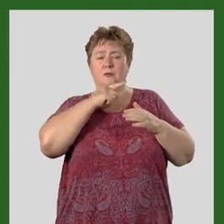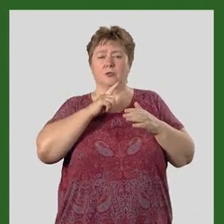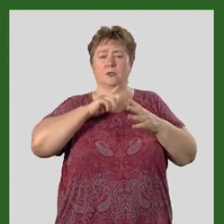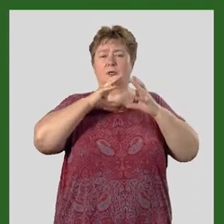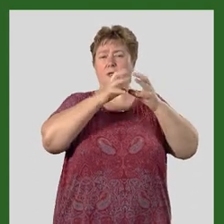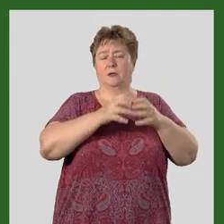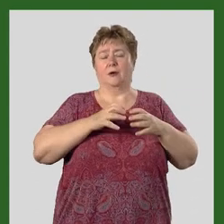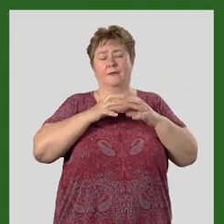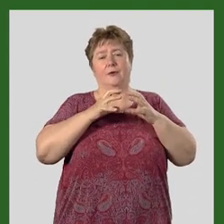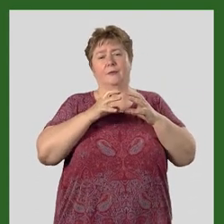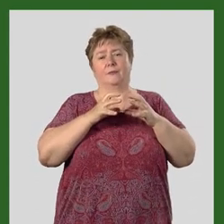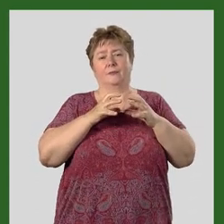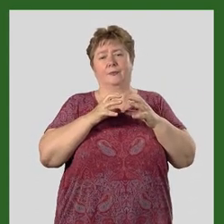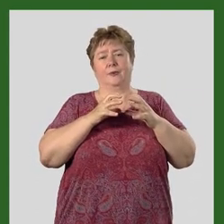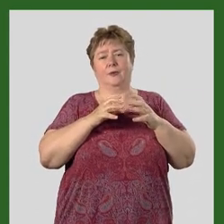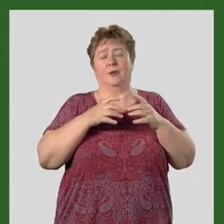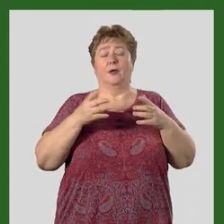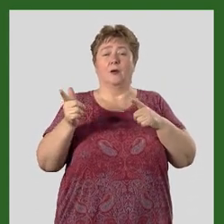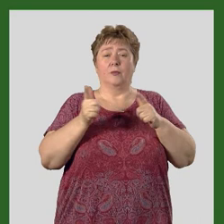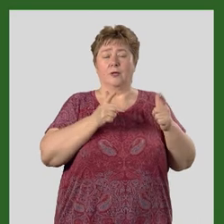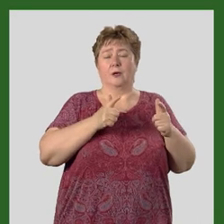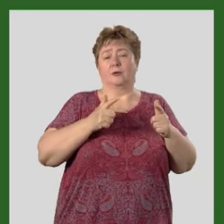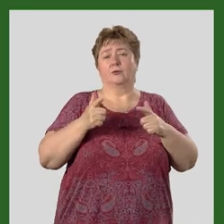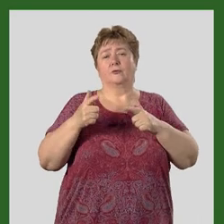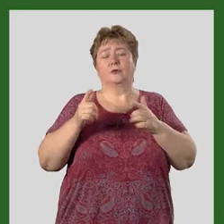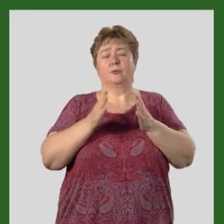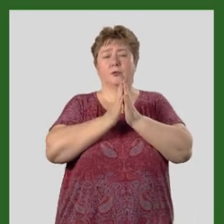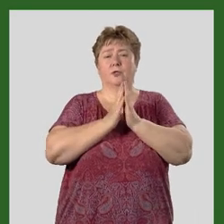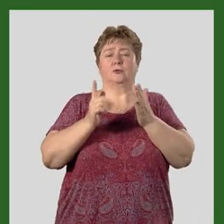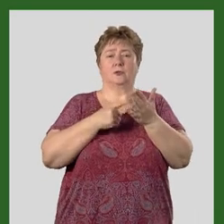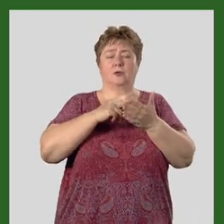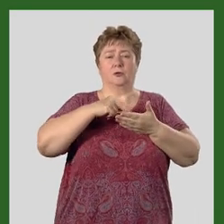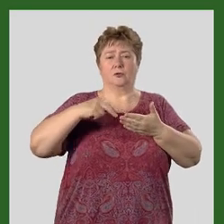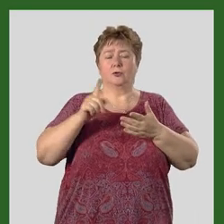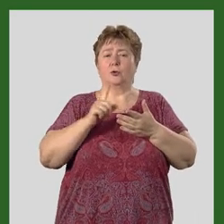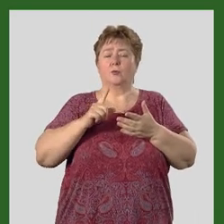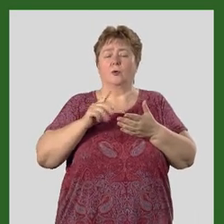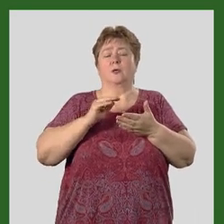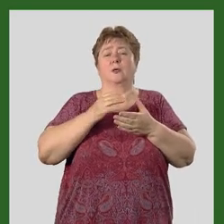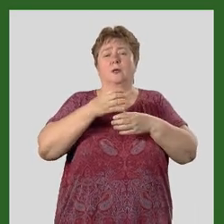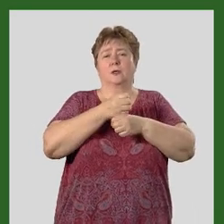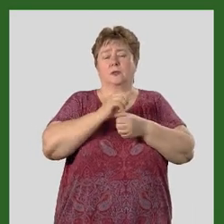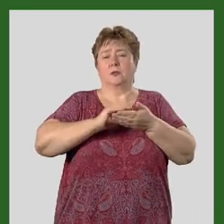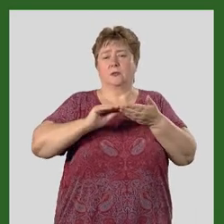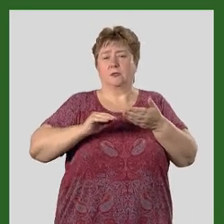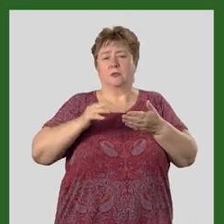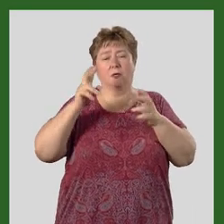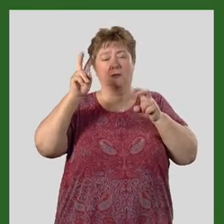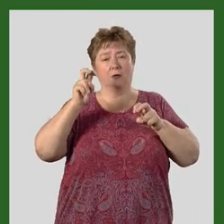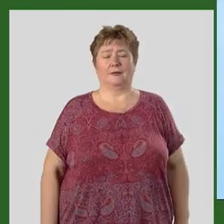«Социально-экономической географии мира». Приготовьте, пожалуйста, тетрадь и ручку, чтобы сделать записи по теме